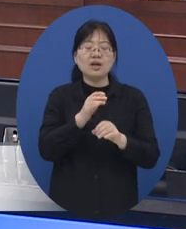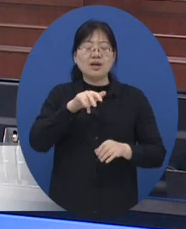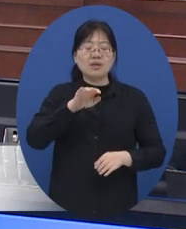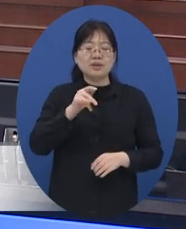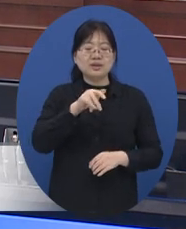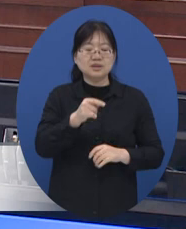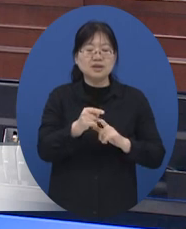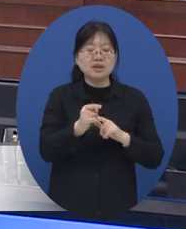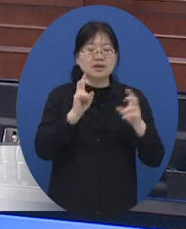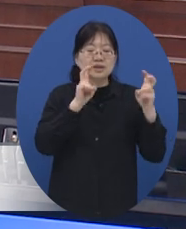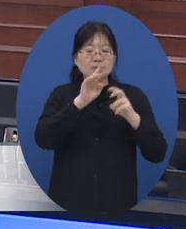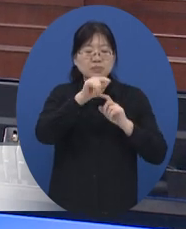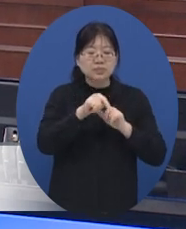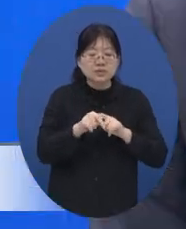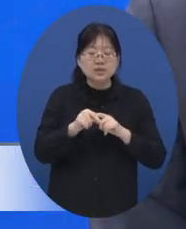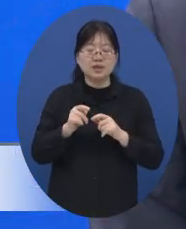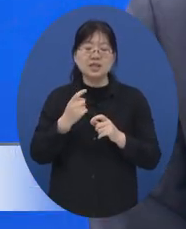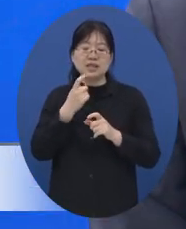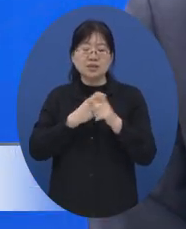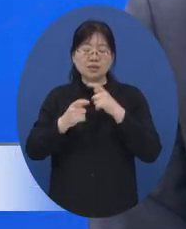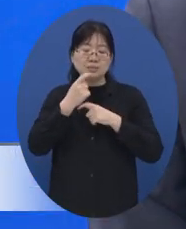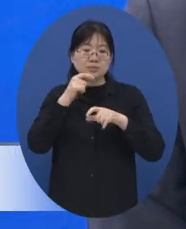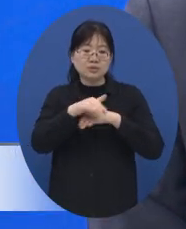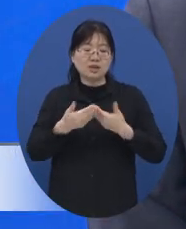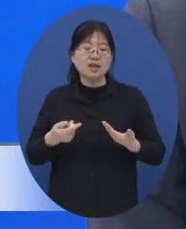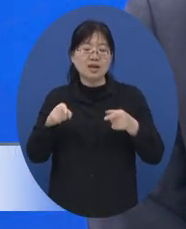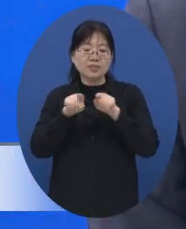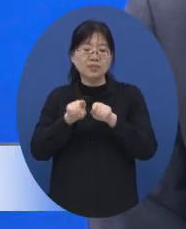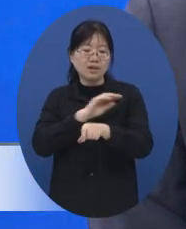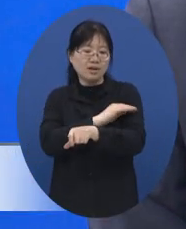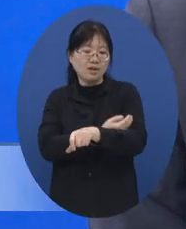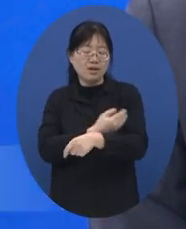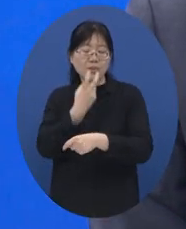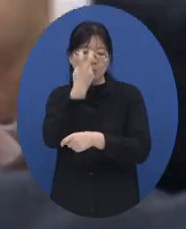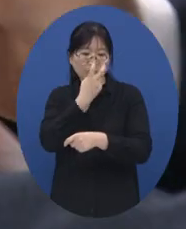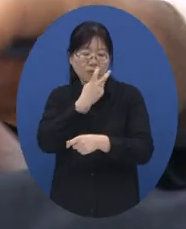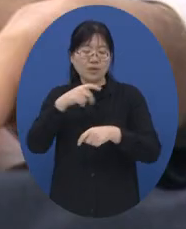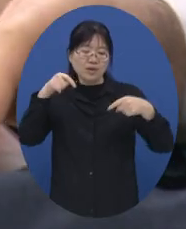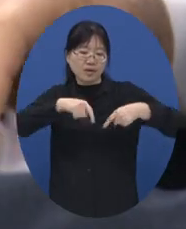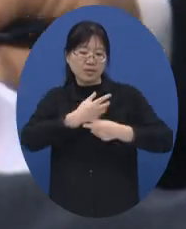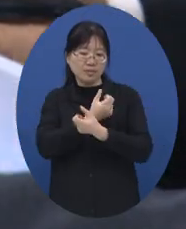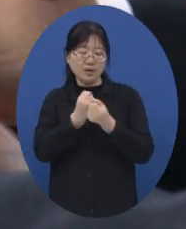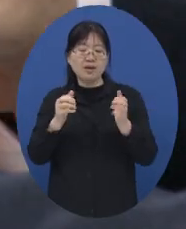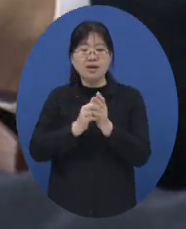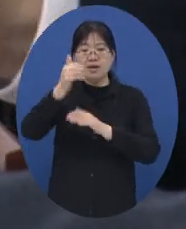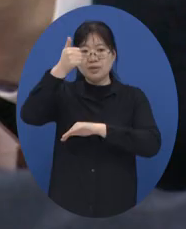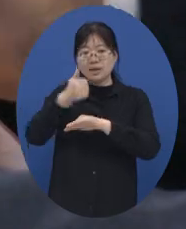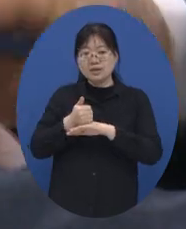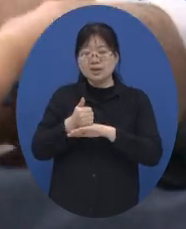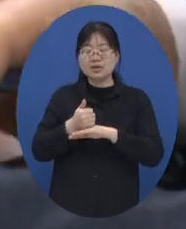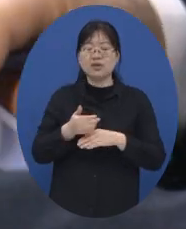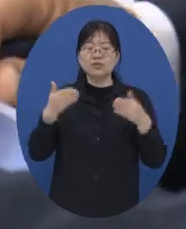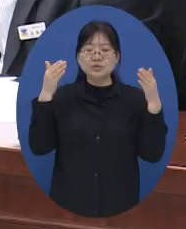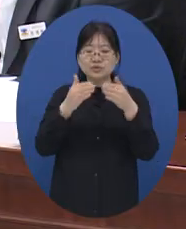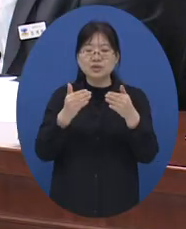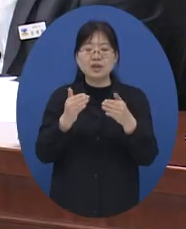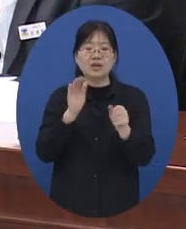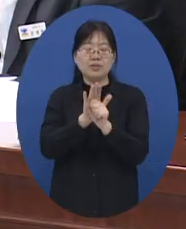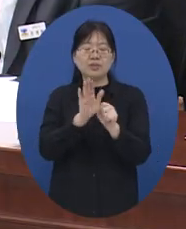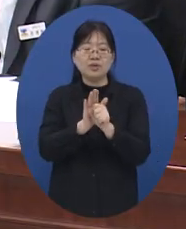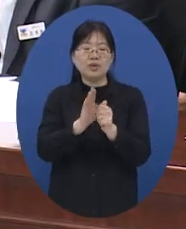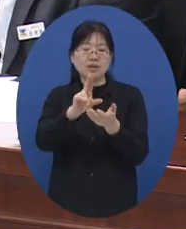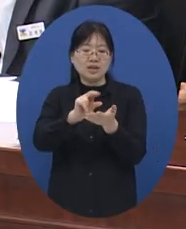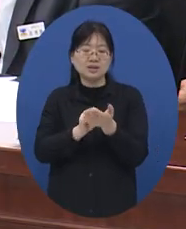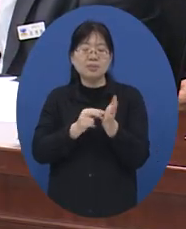중소벤처기업부, 더불어민주당과 공정거래 정착과 중소기업 권익보호 협약도 체결했습니다. 끝으로 협의체는 중점 협력